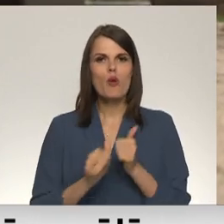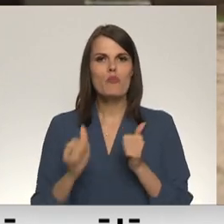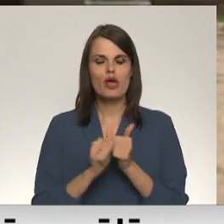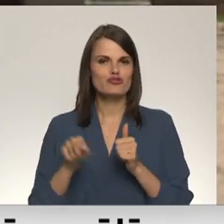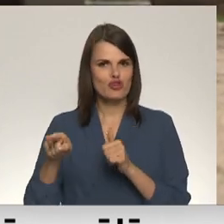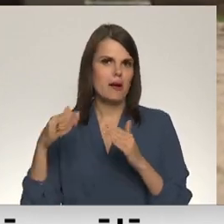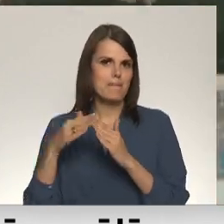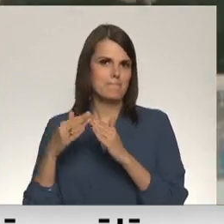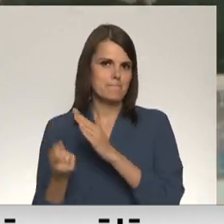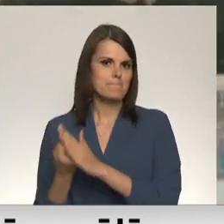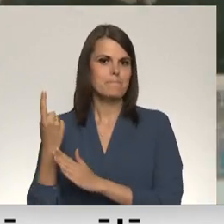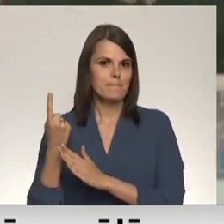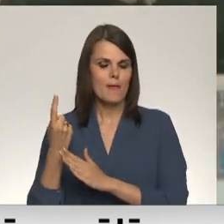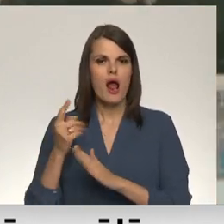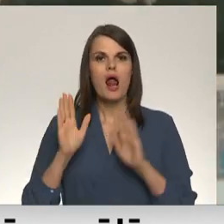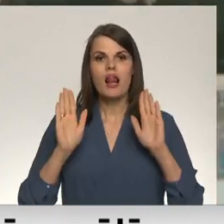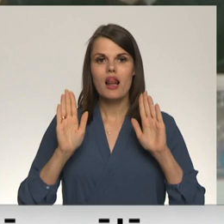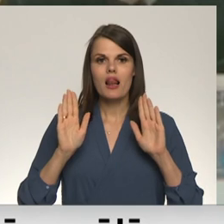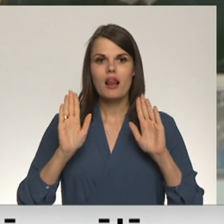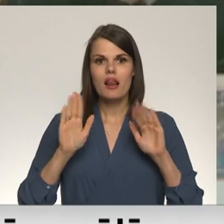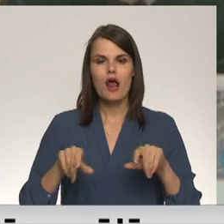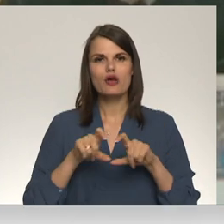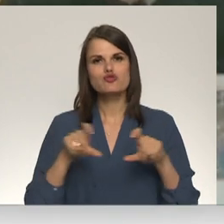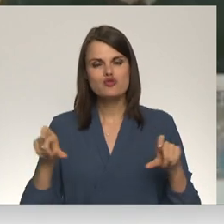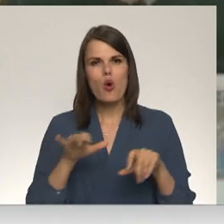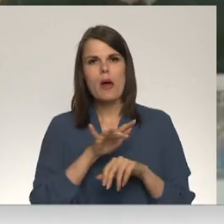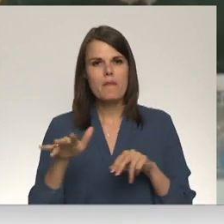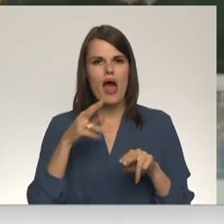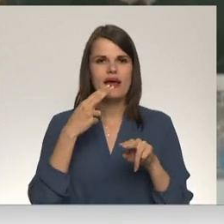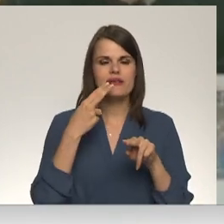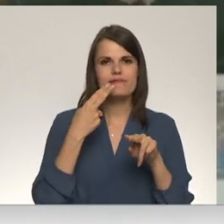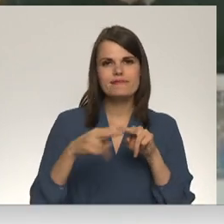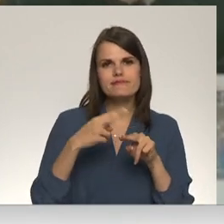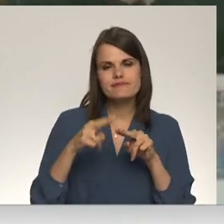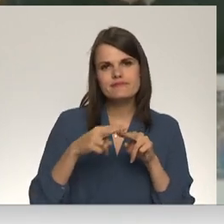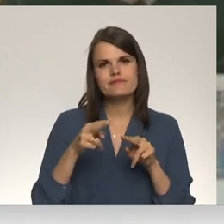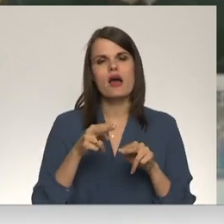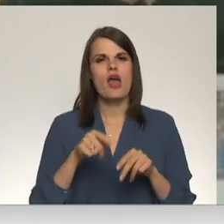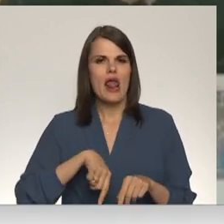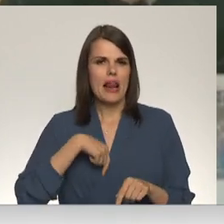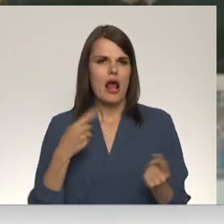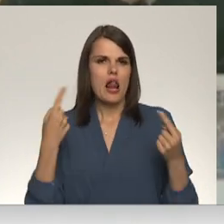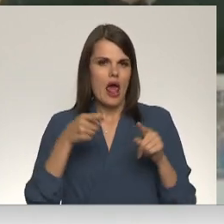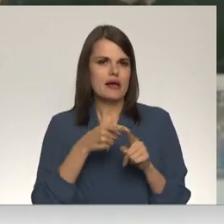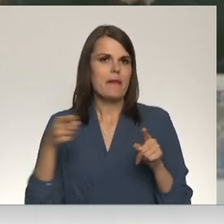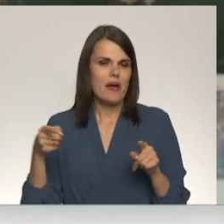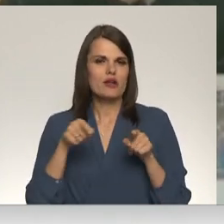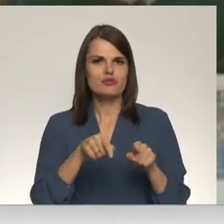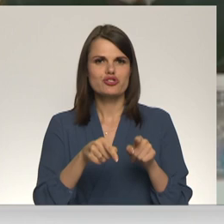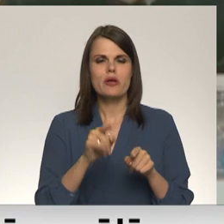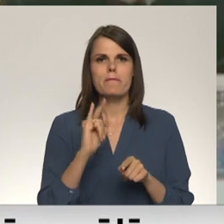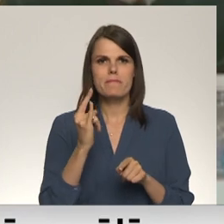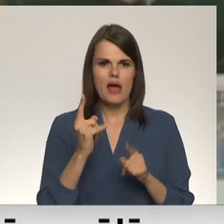mājās. Lai skolā bērnu mobingotu ilgstošākā laika periodā, šim bērnam ir